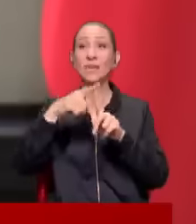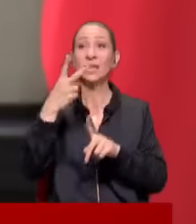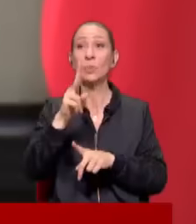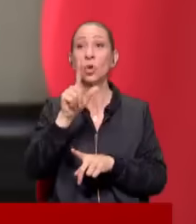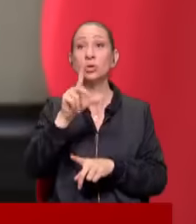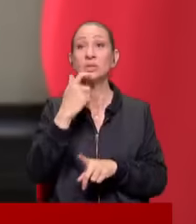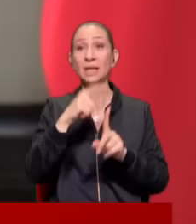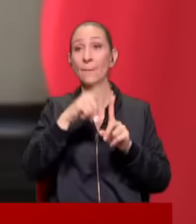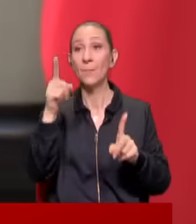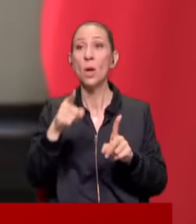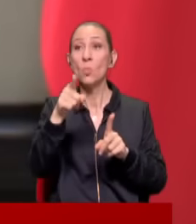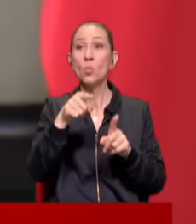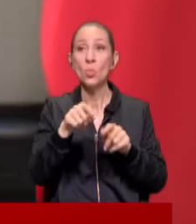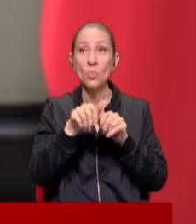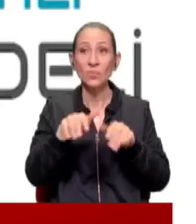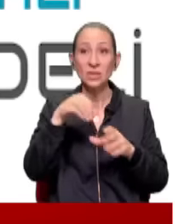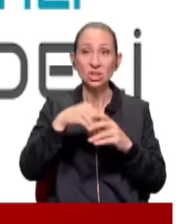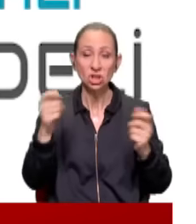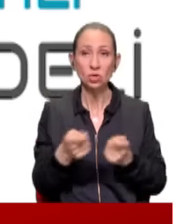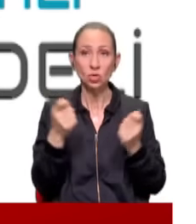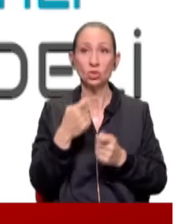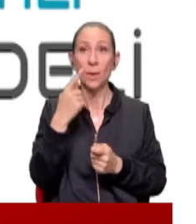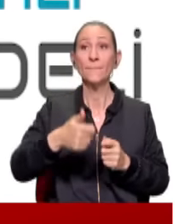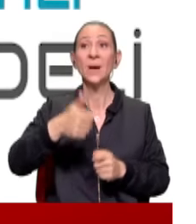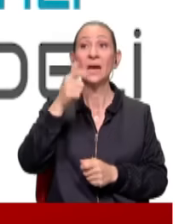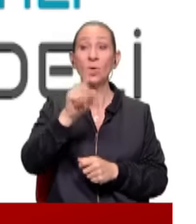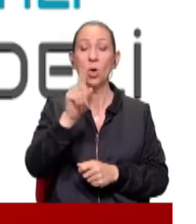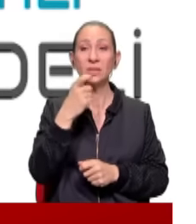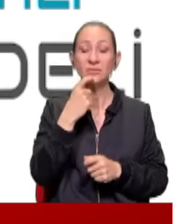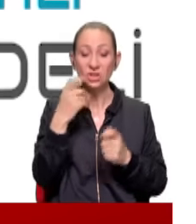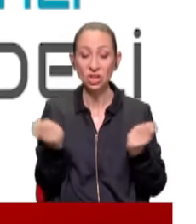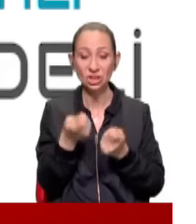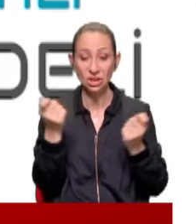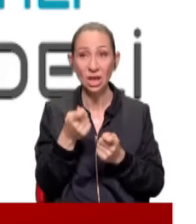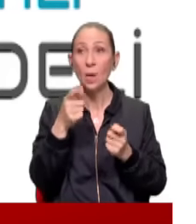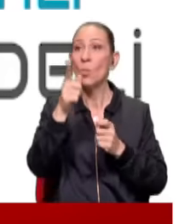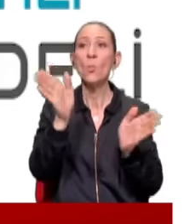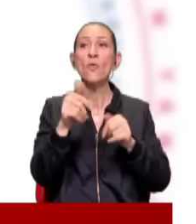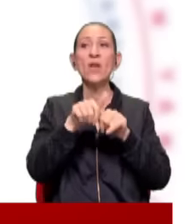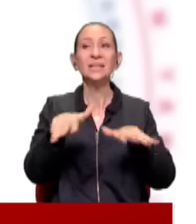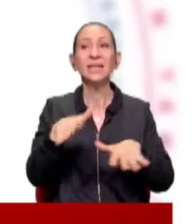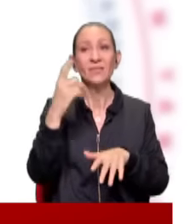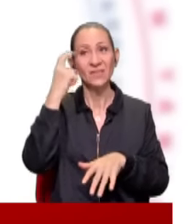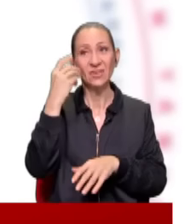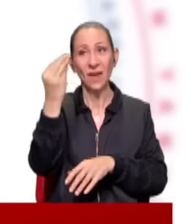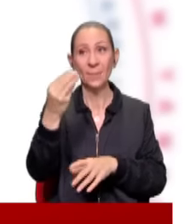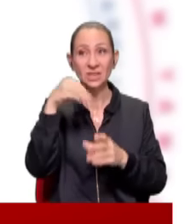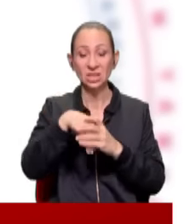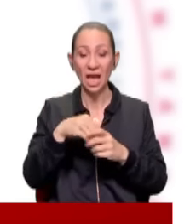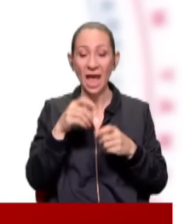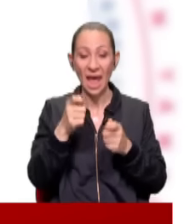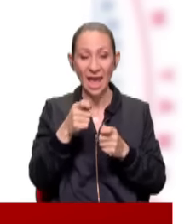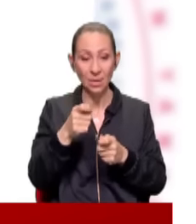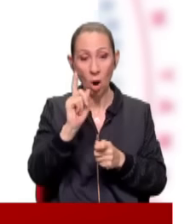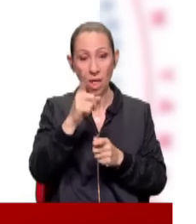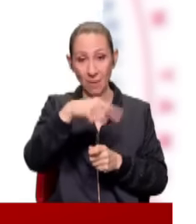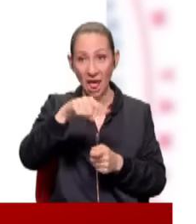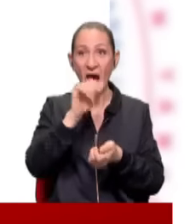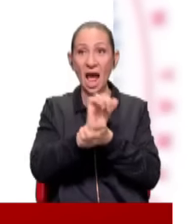2013 yılından beri müfredat üzerinde çalışıyoruz dedi. Bakanlığın 10 yıldır üzerinde çalıştığı müfredata görüş bildirmek için